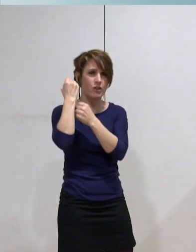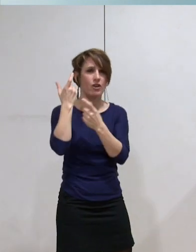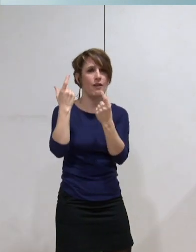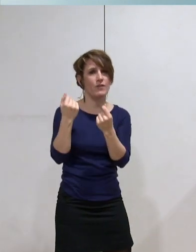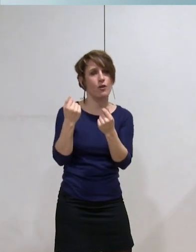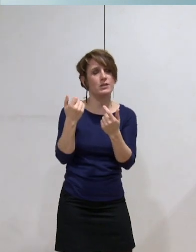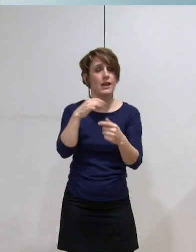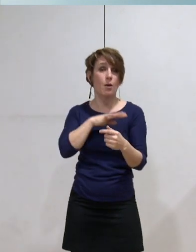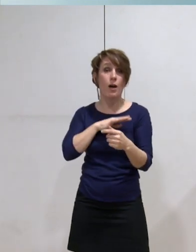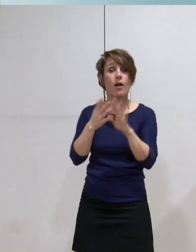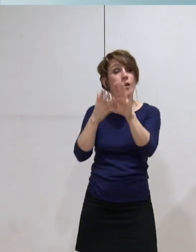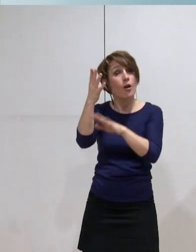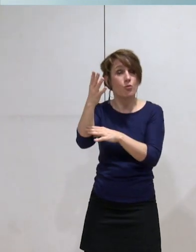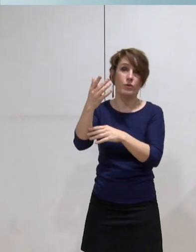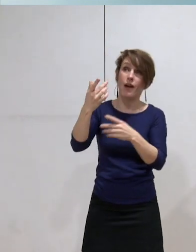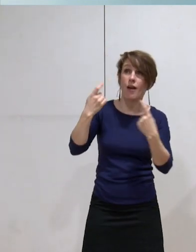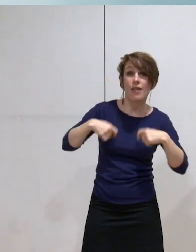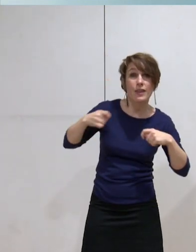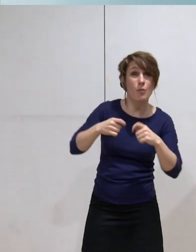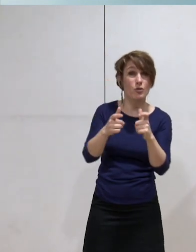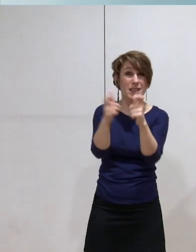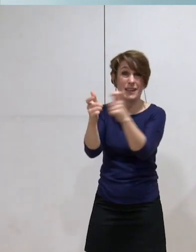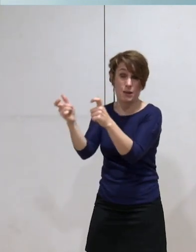au renouvellement futur des dépenses d'équipement